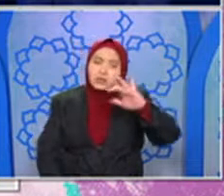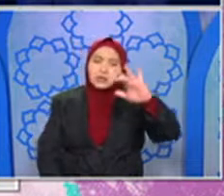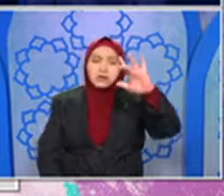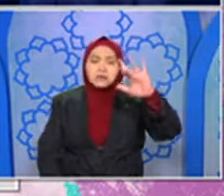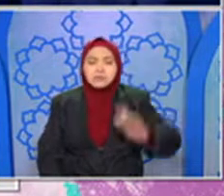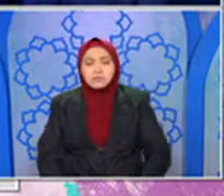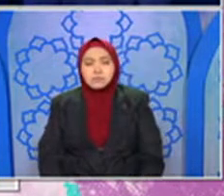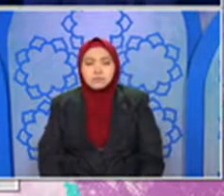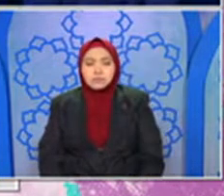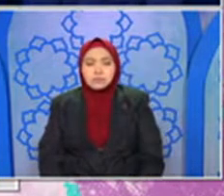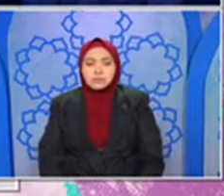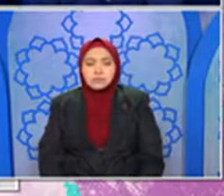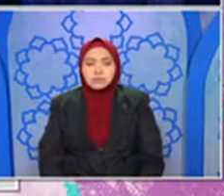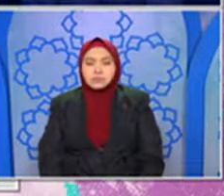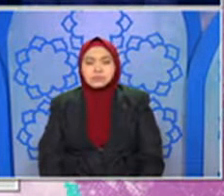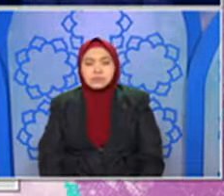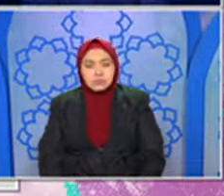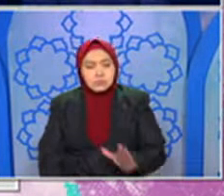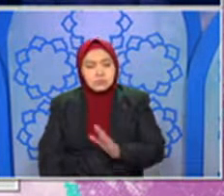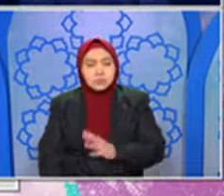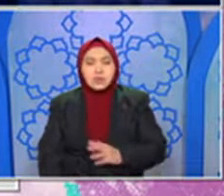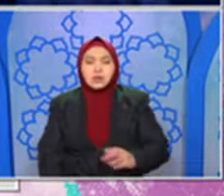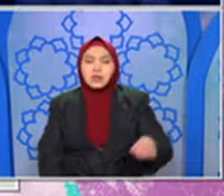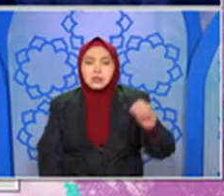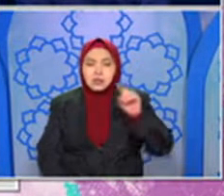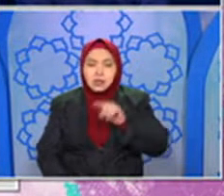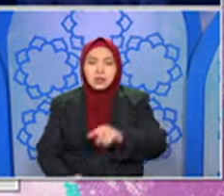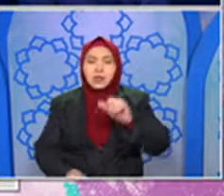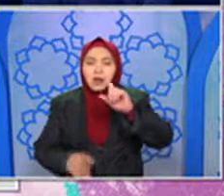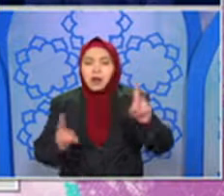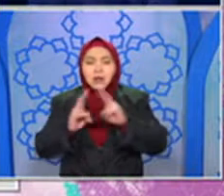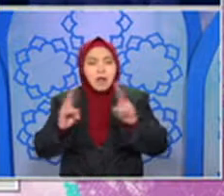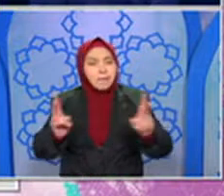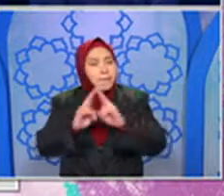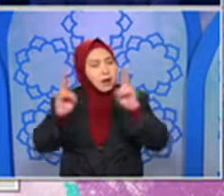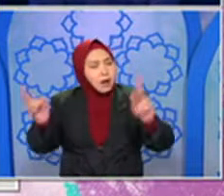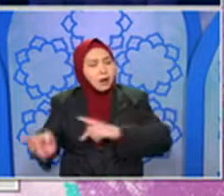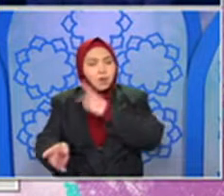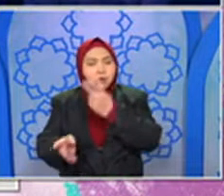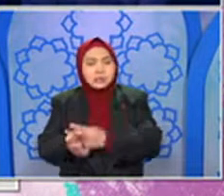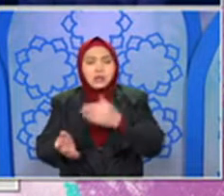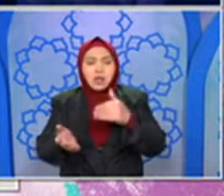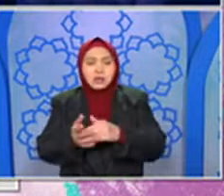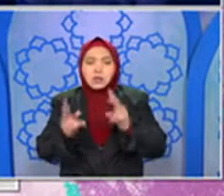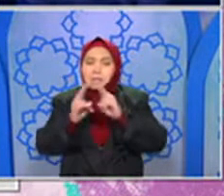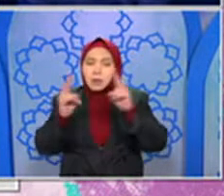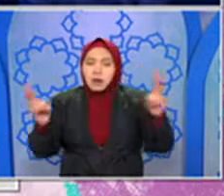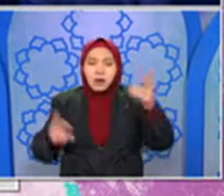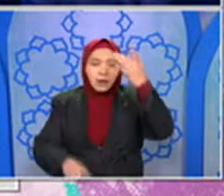الحكيم له ملك السماوات والأرض